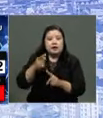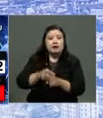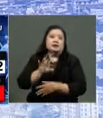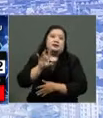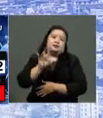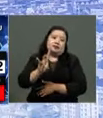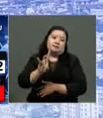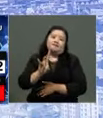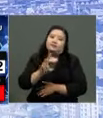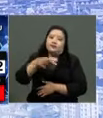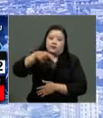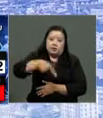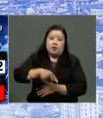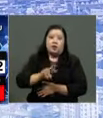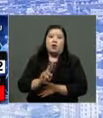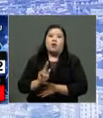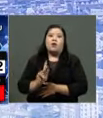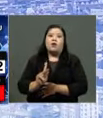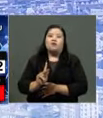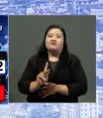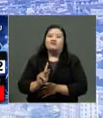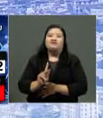อย่าพูดอย่างนั้นอย่าไปเลยนะครับภาพข่าวทุกครั้งเวลาเราเห็นภาพของการเริ่มต้นของระยะต่างๆก็จะฟ้องเอามาว่าประชาชนมีเรื่องของความแออัดเข้ามาจำนวนมากแล้วก็มีข้อความห่วงกังวลกันเพราะฉะนั้นวันนี้ถ้าเราพร้อมเพียงกันพร้อมใจกันเป็นไปได้ไหมครับว่าวันนี้เห็นแต่ความเรียบร้อยเห็นแต่ภาพดีๆที่จะเกิดขึ้นแล้วเราก็จะไม่มีอนาคตร่วมกันว่ากรกฎาคมนี้ไม่มีพ.ร.ก.ฉุกเฉินและเกิดกรกฎาคมนี้จะมีวันหยุดของเราเพิ่มเติมขึ้นมากรกฎานี้เราไม่มีเชื้อแล้วในประเทศไทยเราทั้งหมดนี่คือความหวังความฝันที่เราจะได้ทำร่วมกันตั้งแต่วันนี้และเดี๋ยวนี้นะครับต้องสาทุกๆท่านด้วยครับครับคุณครับสำหรับวันนี้ไม่มีไปทำถามเพิ่มเติมนะครับช่วงสุดท้ายเวลาจะทิ้งท้ายฝากไปยังผู้ชมทางบ้านนะฮะครับก็เมื่อช่วงของก่อนวันหยุดกระทั่งถึงวันหยุดที่ผ่านมานะครับหลายท่านเปิดทีวีคงได้เห็นนะครับต้องขอบพระคุณทางรัฐสภา